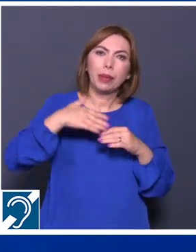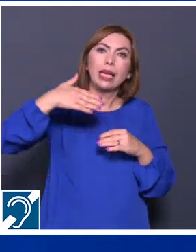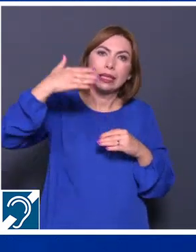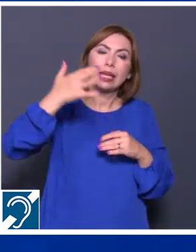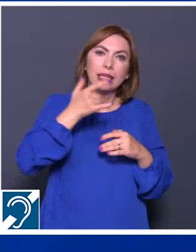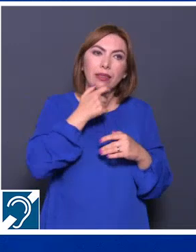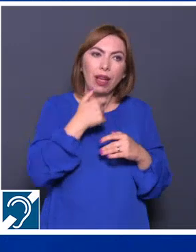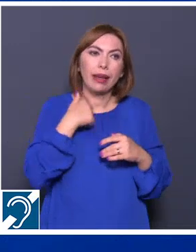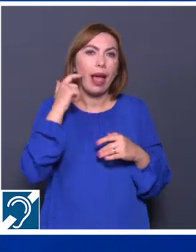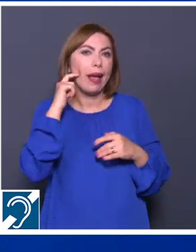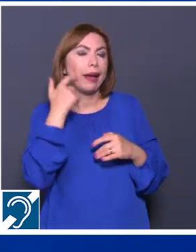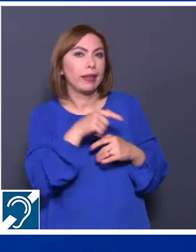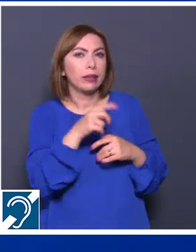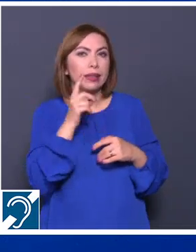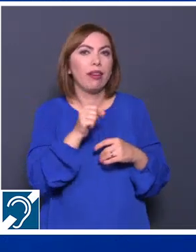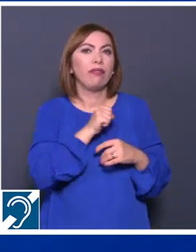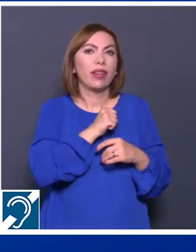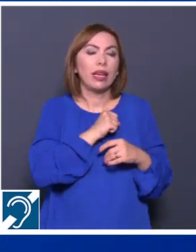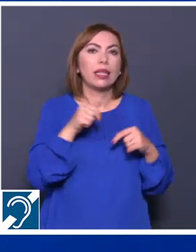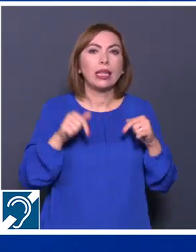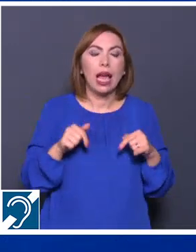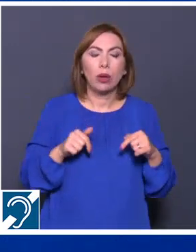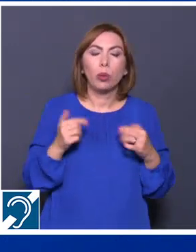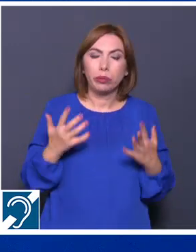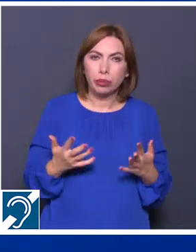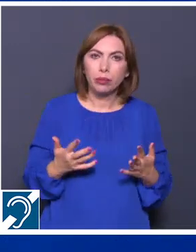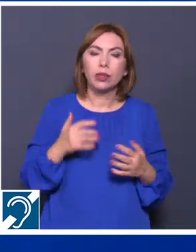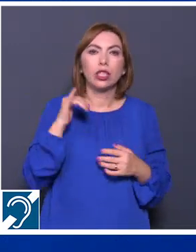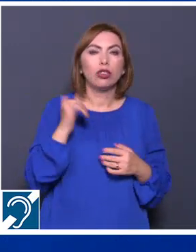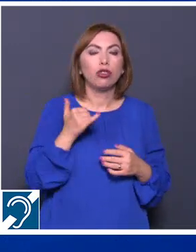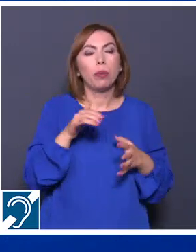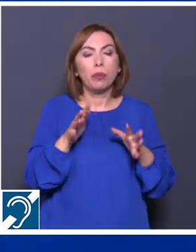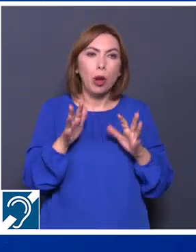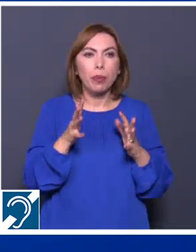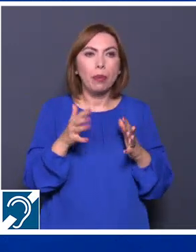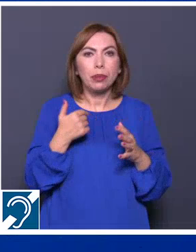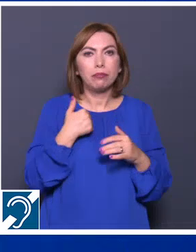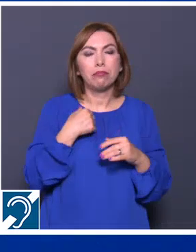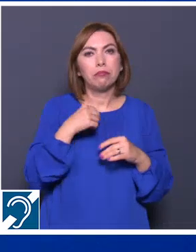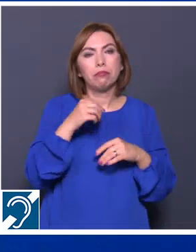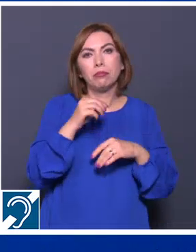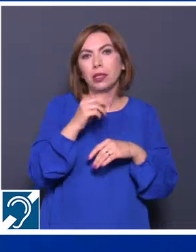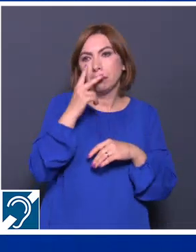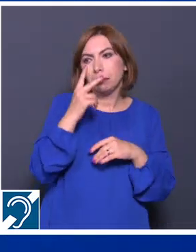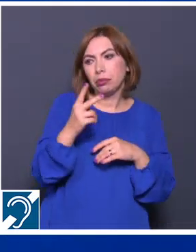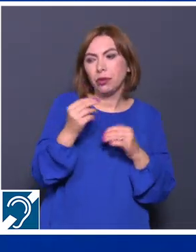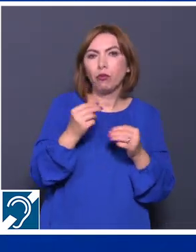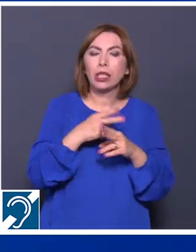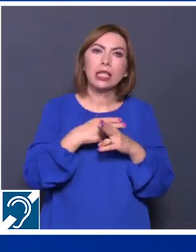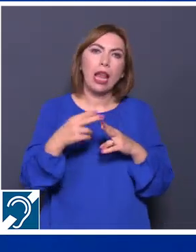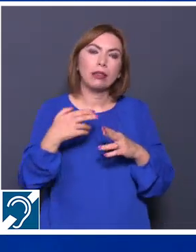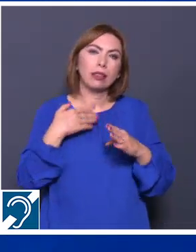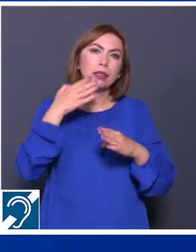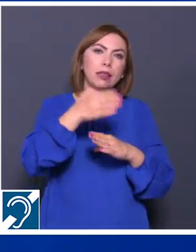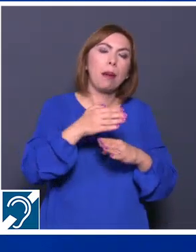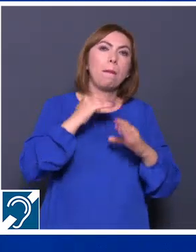o să râdem de frica prezentă. Și probabil că o să ni se pară foarte natural să intrăm pe o